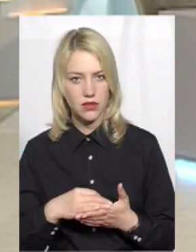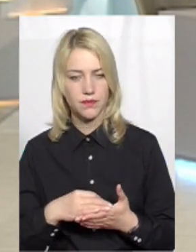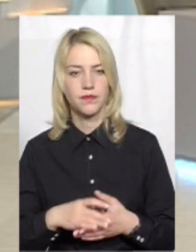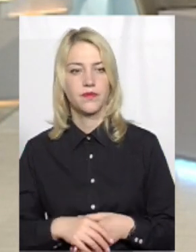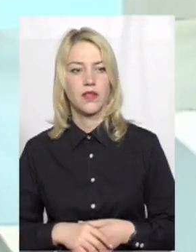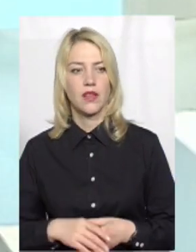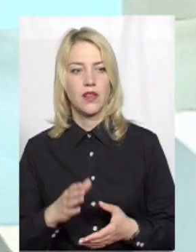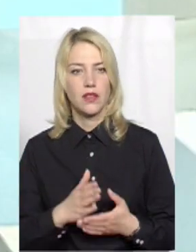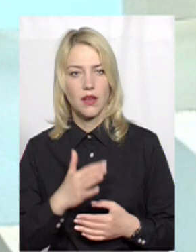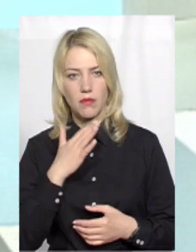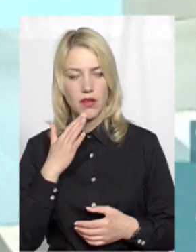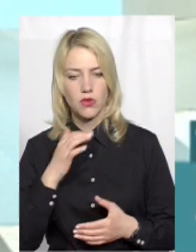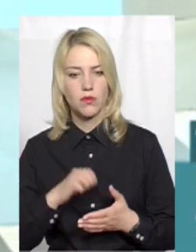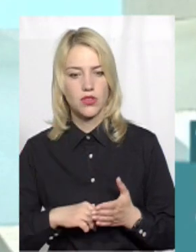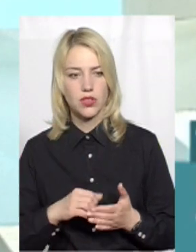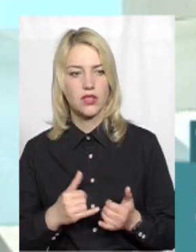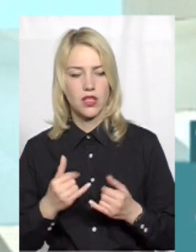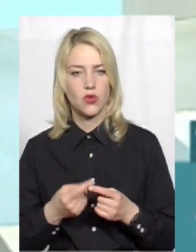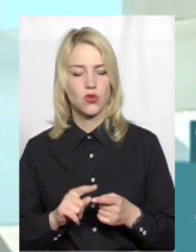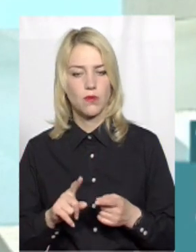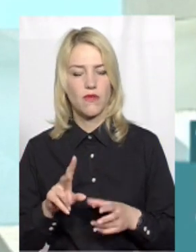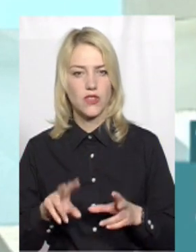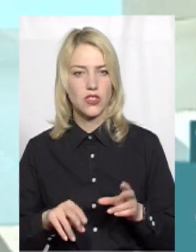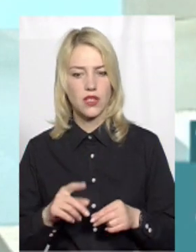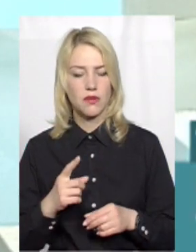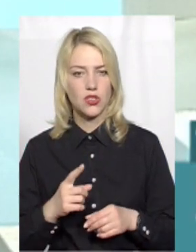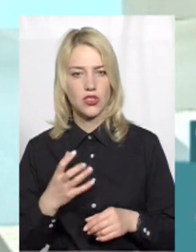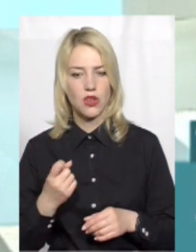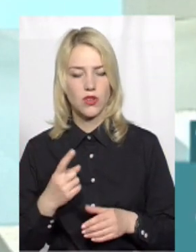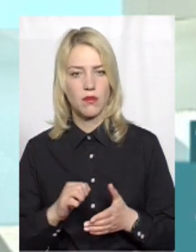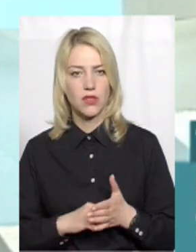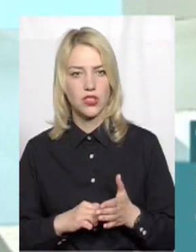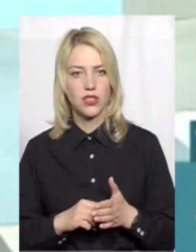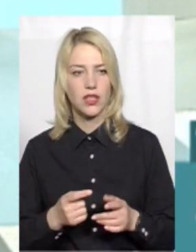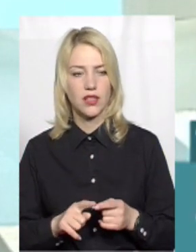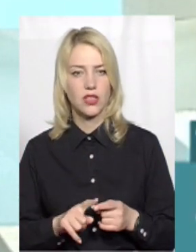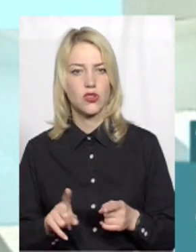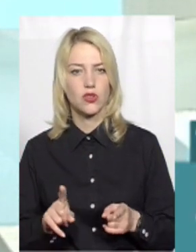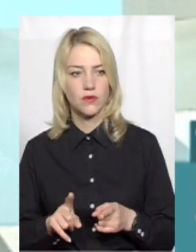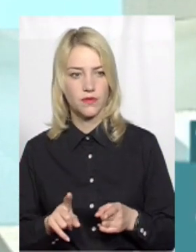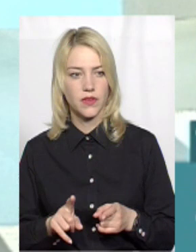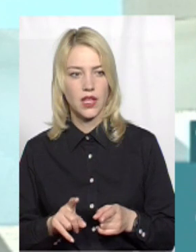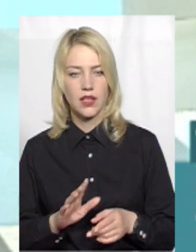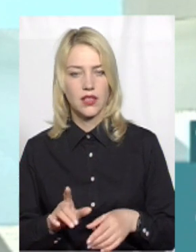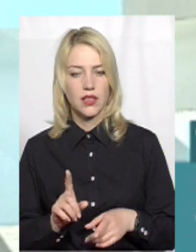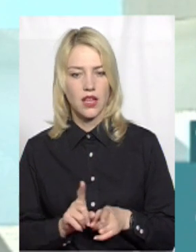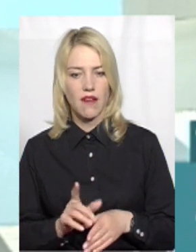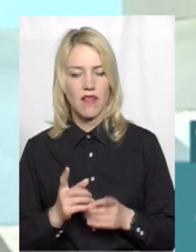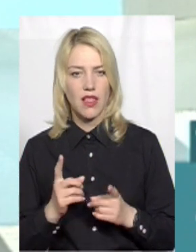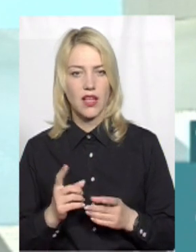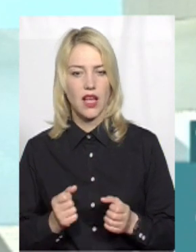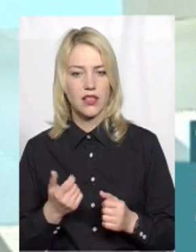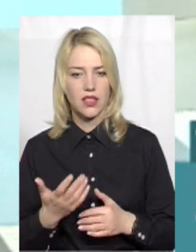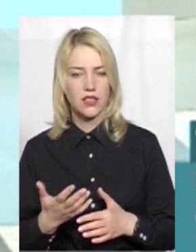відповідальність. Є багато причин для того, щоб так вважати. І ще одна причина, мабуть, це те, що не така велика